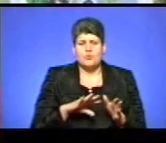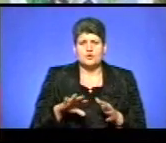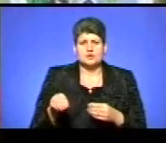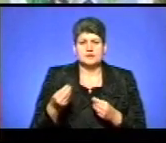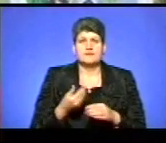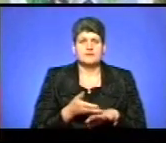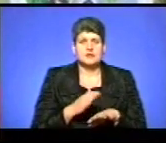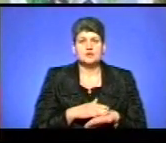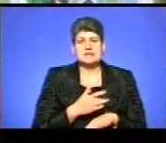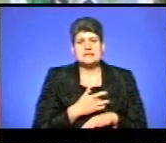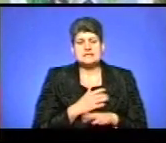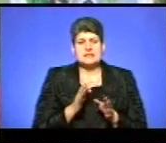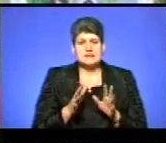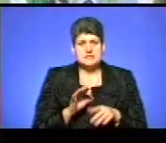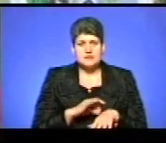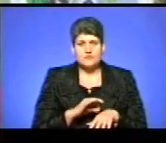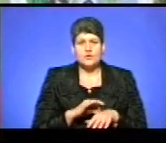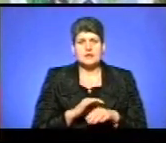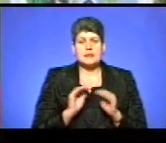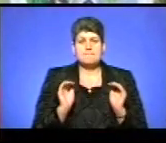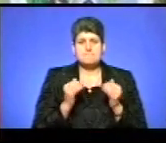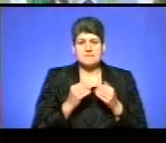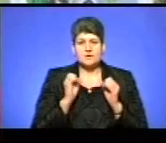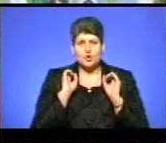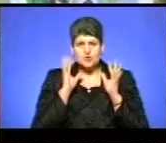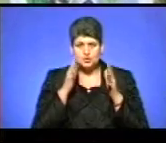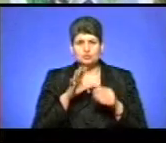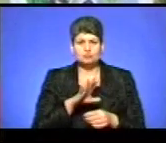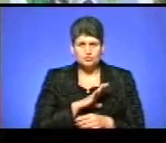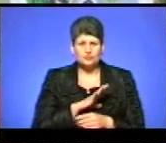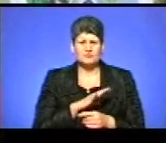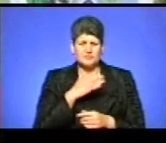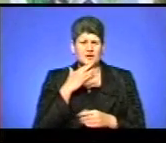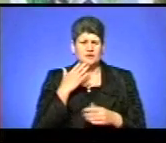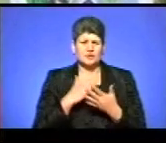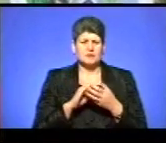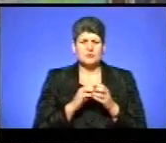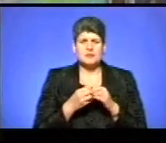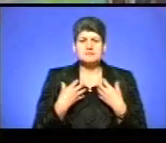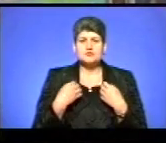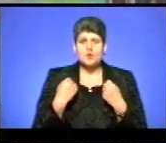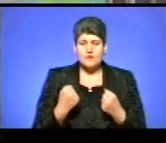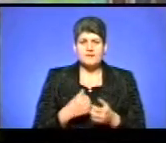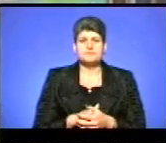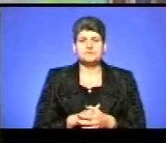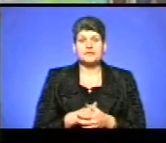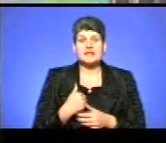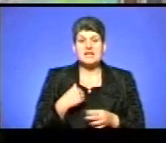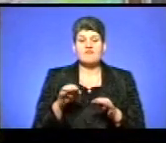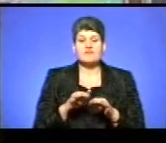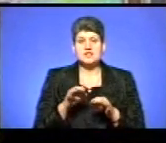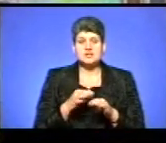вже і серце хворе, і мікроінсульт був, і ну, багато є проблем з здоров'ям. От я вишила